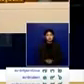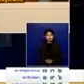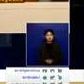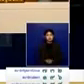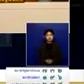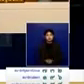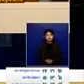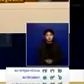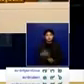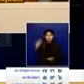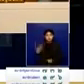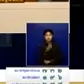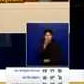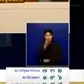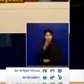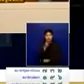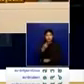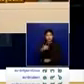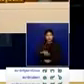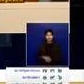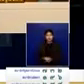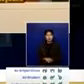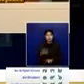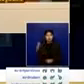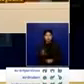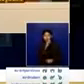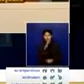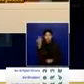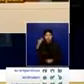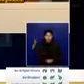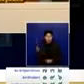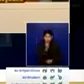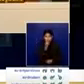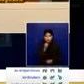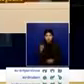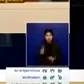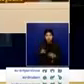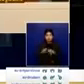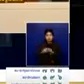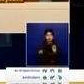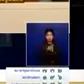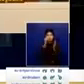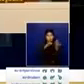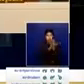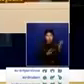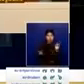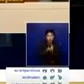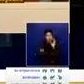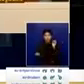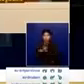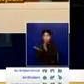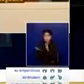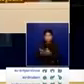ยึดอำนาจอย่างที่ว่าท่านทราบดีนะครับว่ามันจะเกิดอะไรขึ้นมันจะเกิดการจราจรขึ้นในประเทศไทยหรือไม่น